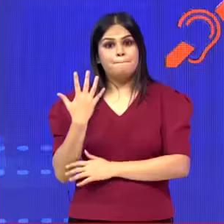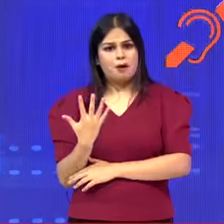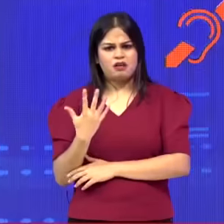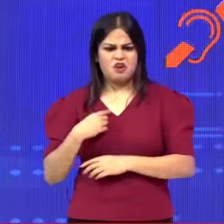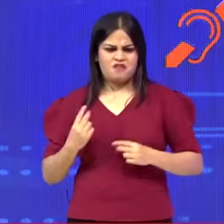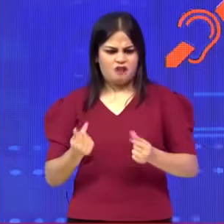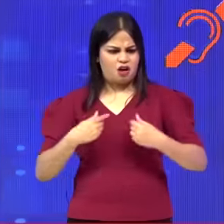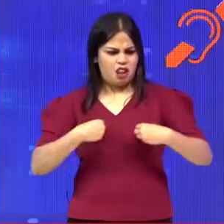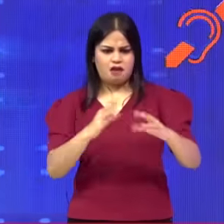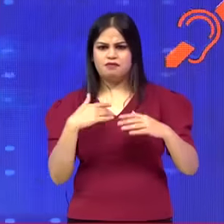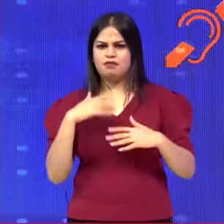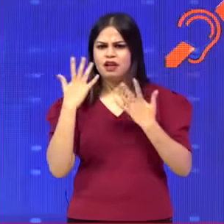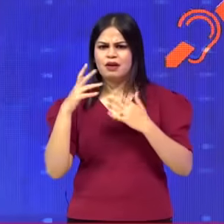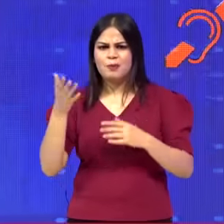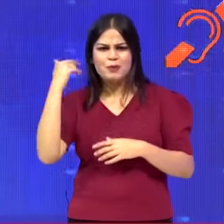अभी